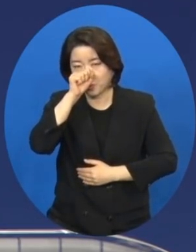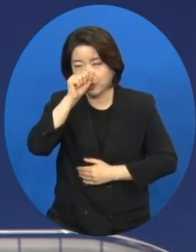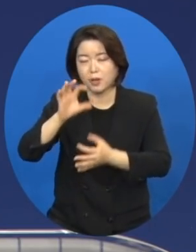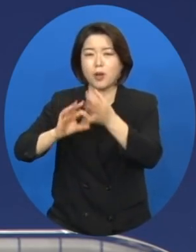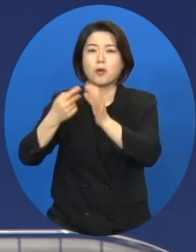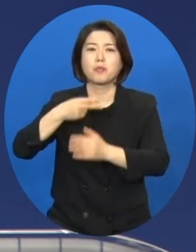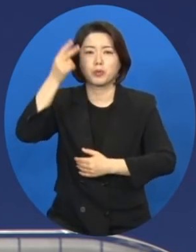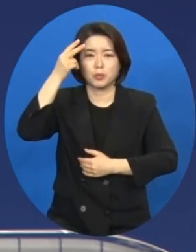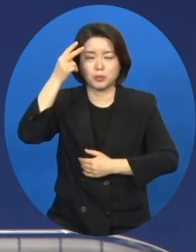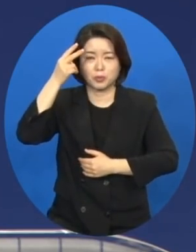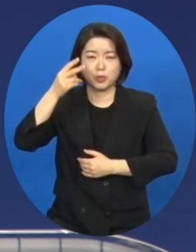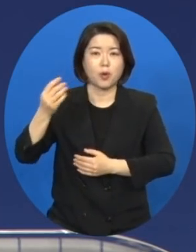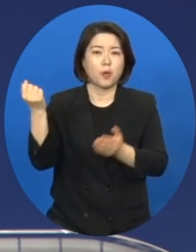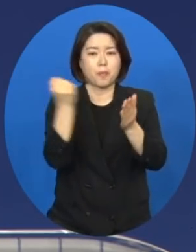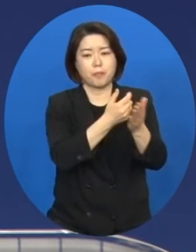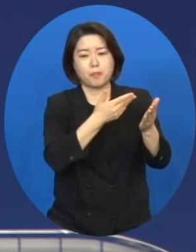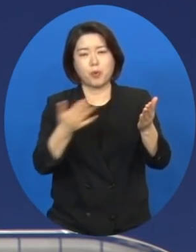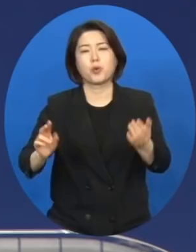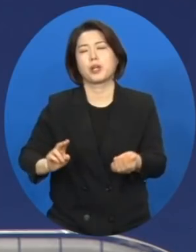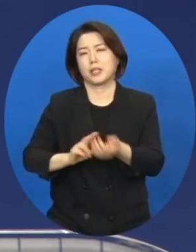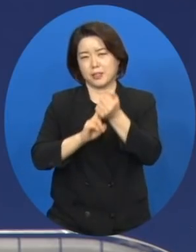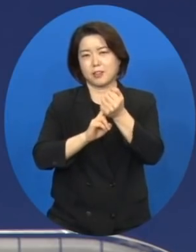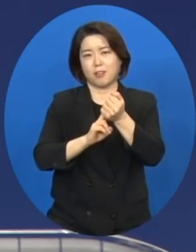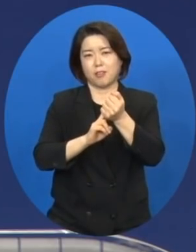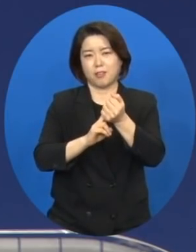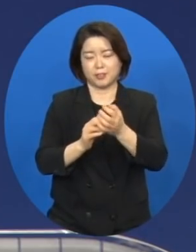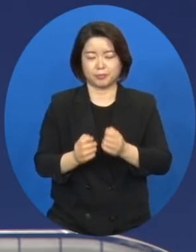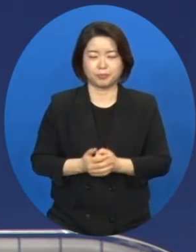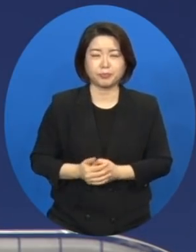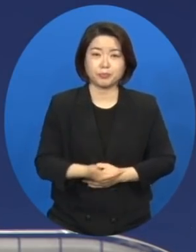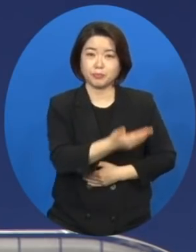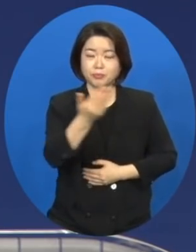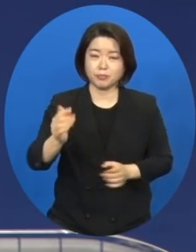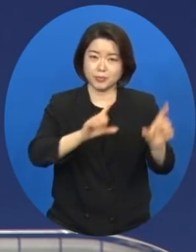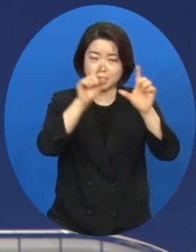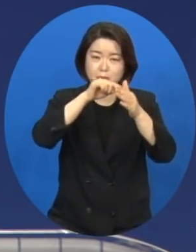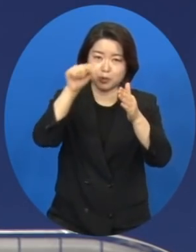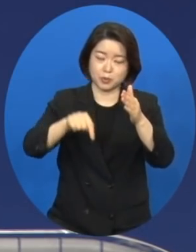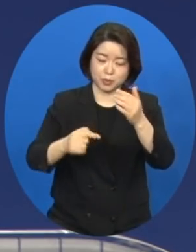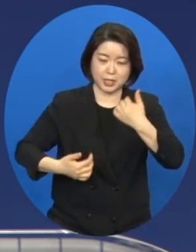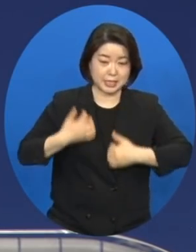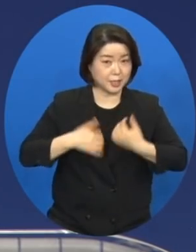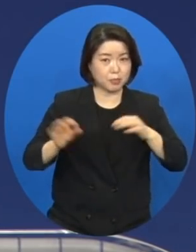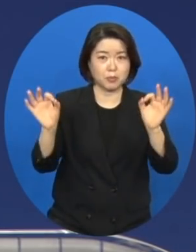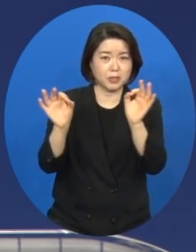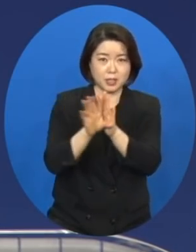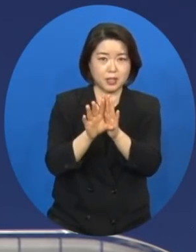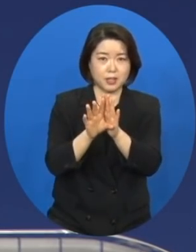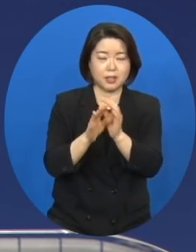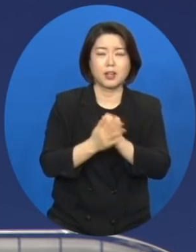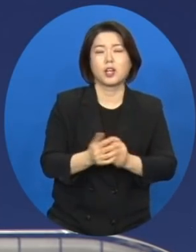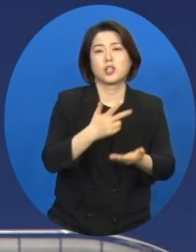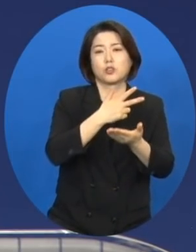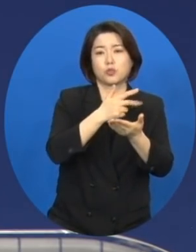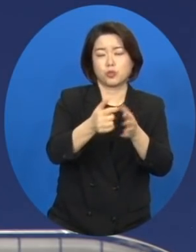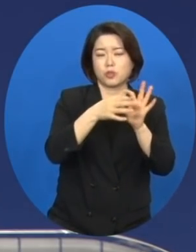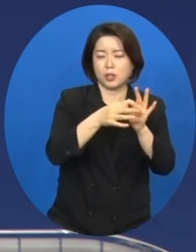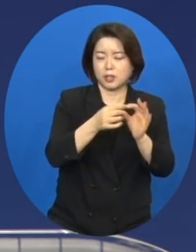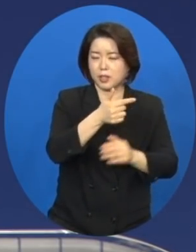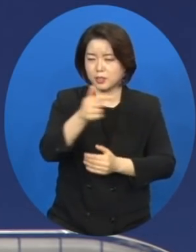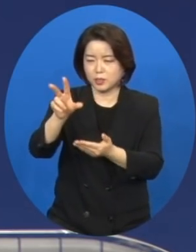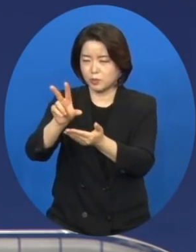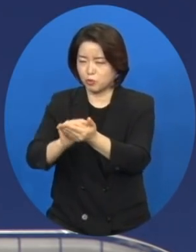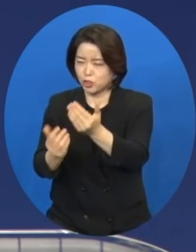기적이다. 혹시 여러분 삶에 기쁨이 사라지신 분 계십니까? 주님과의 관계에 큰 문제가 생긴